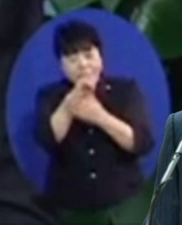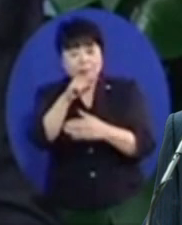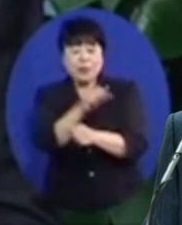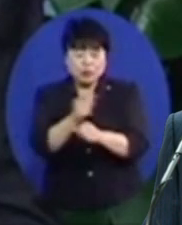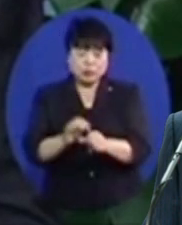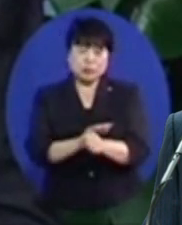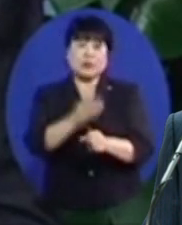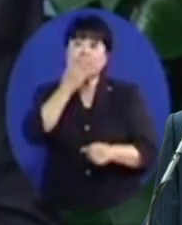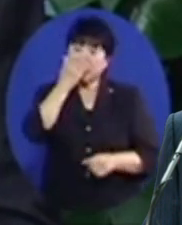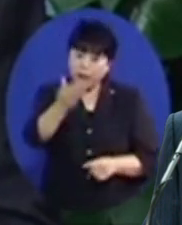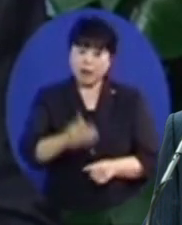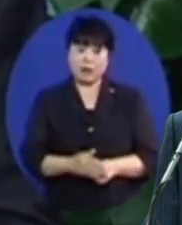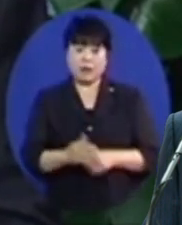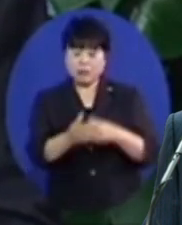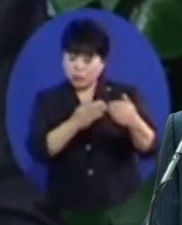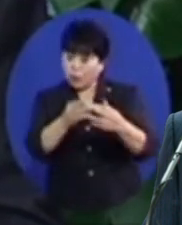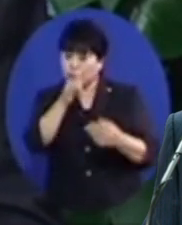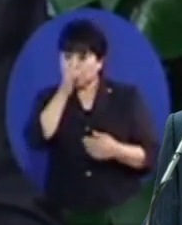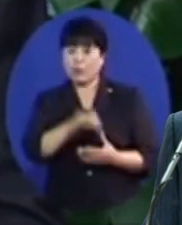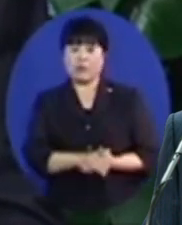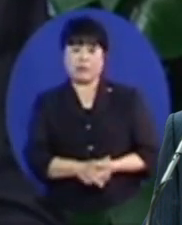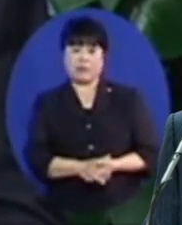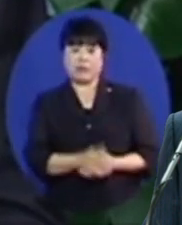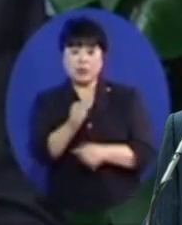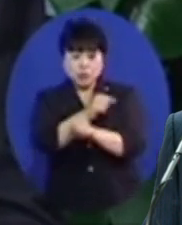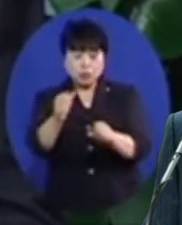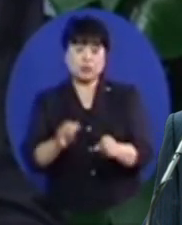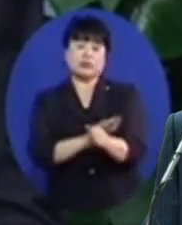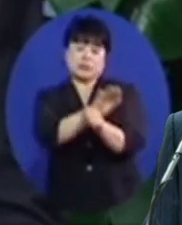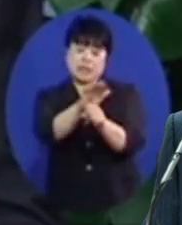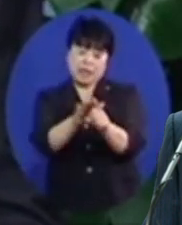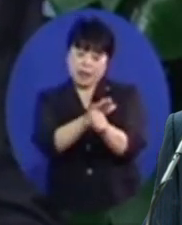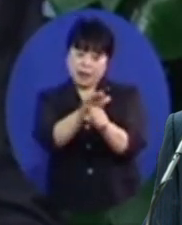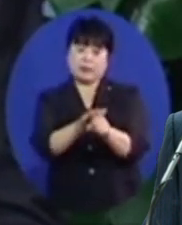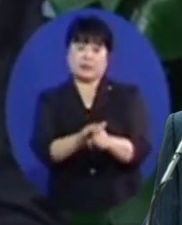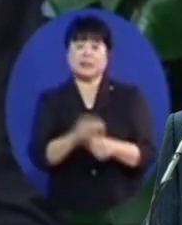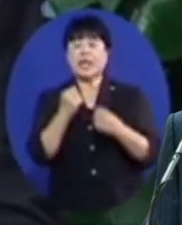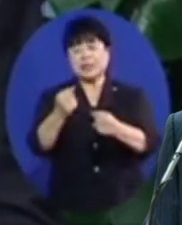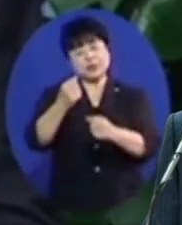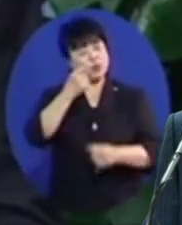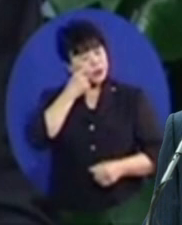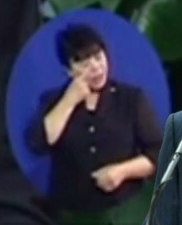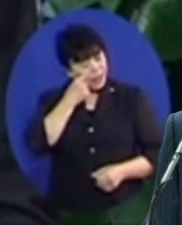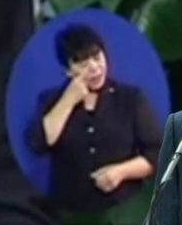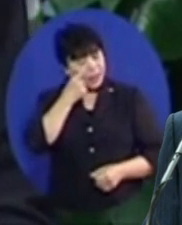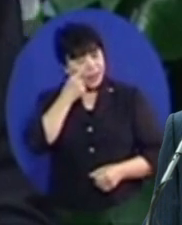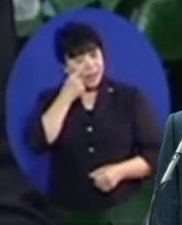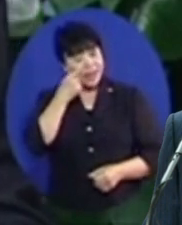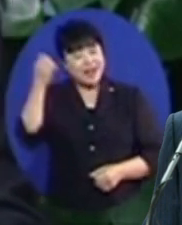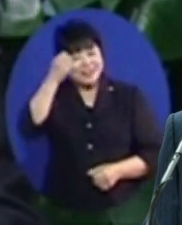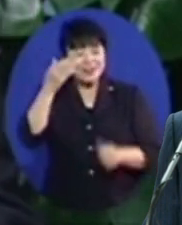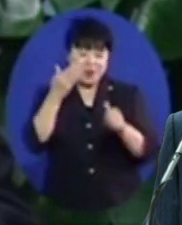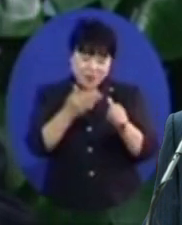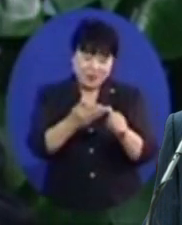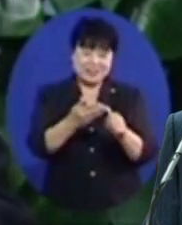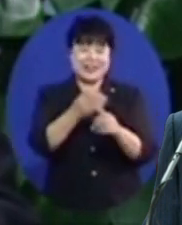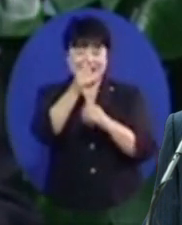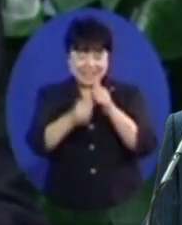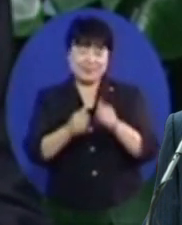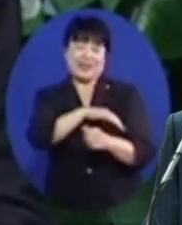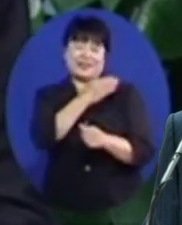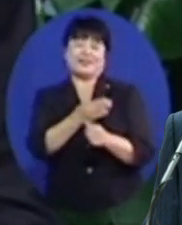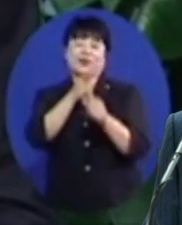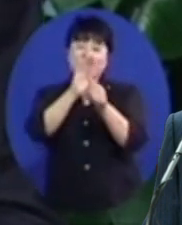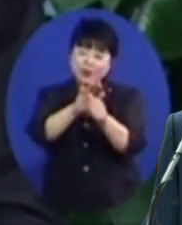용서와 사랑이 나오는 것을 체험했습니다. 용서와 사랑은 내 힘으로 안 되기 때문에 성령이 하나님의